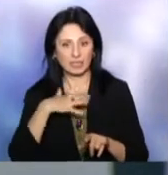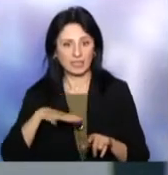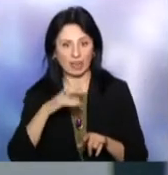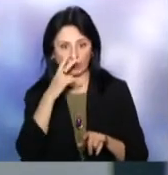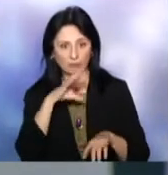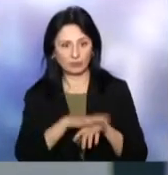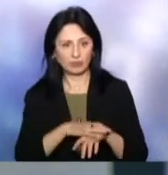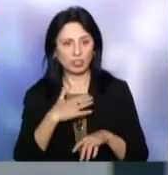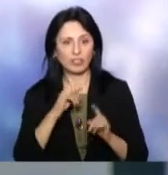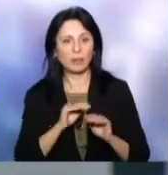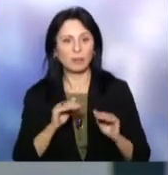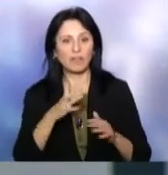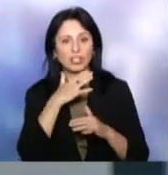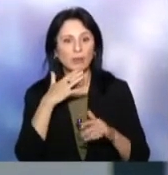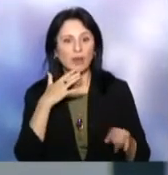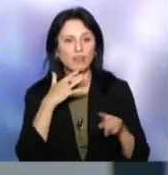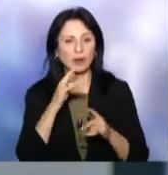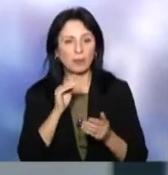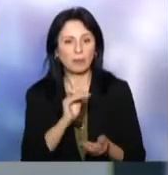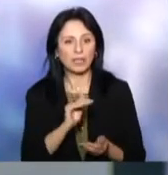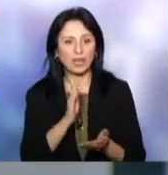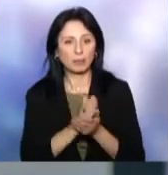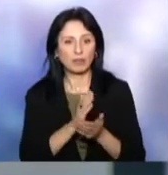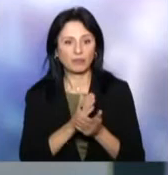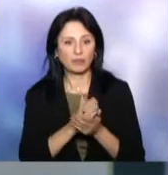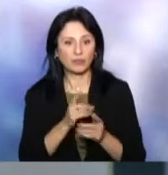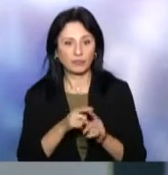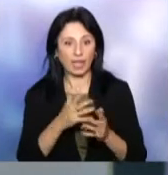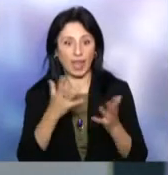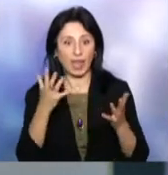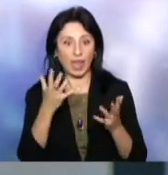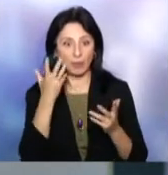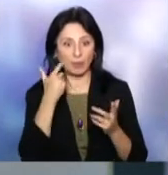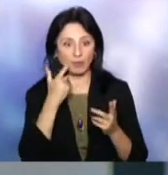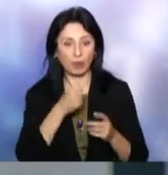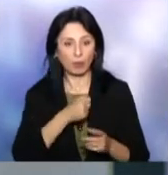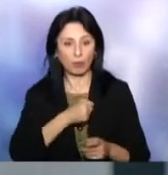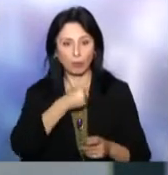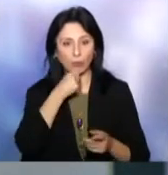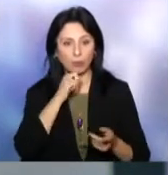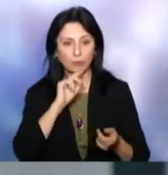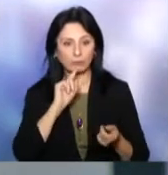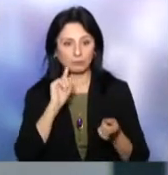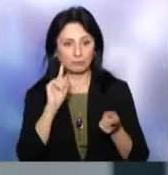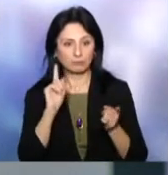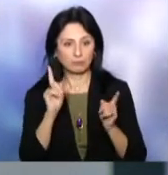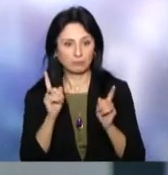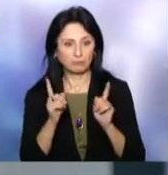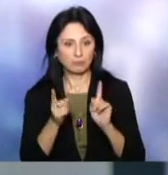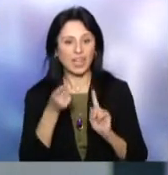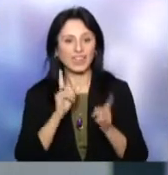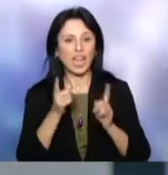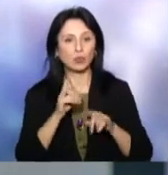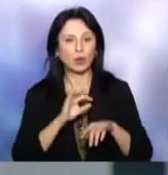ხოლმე. ჩვენი ბავშვების უმეტესობა პატარა ასაკში არიან ბევრად ღია ფერის და მოზრდილობაში არიან, აი ნატურალური